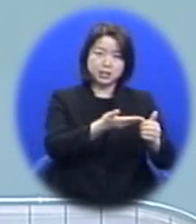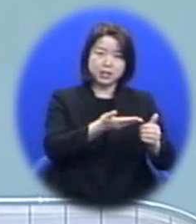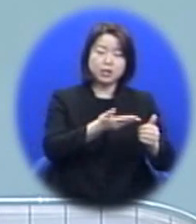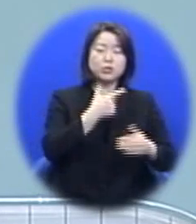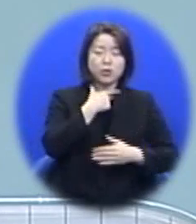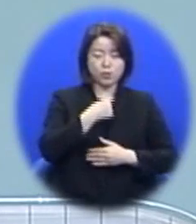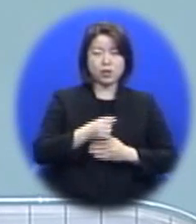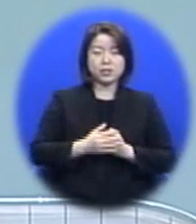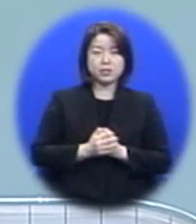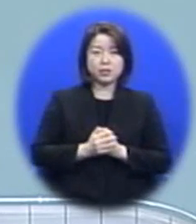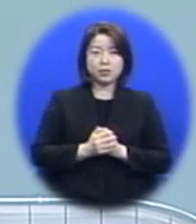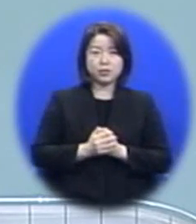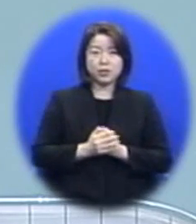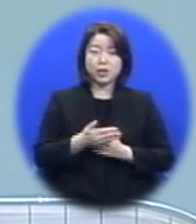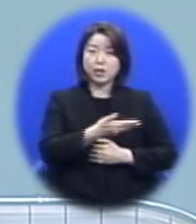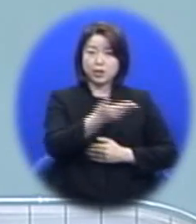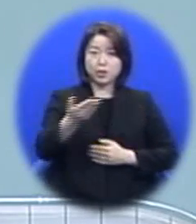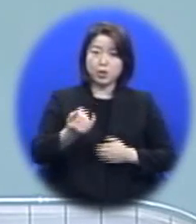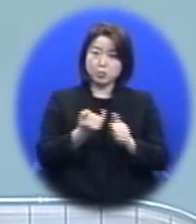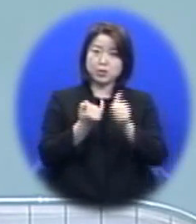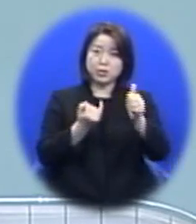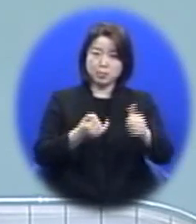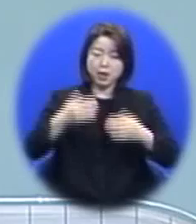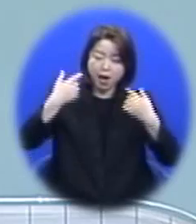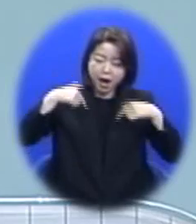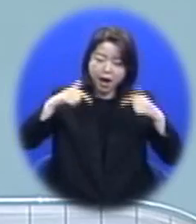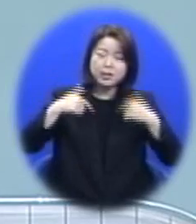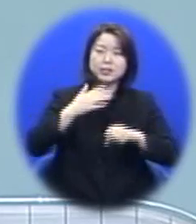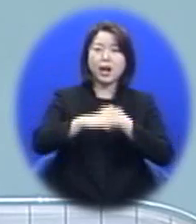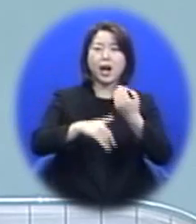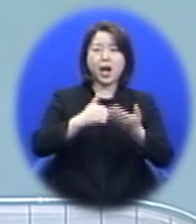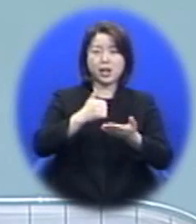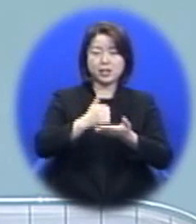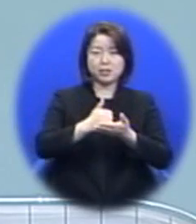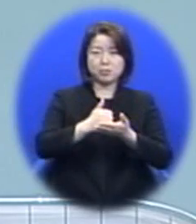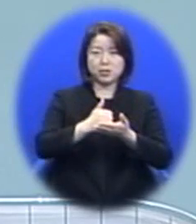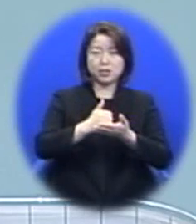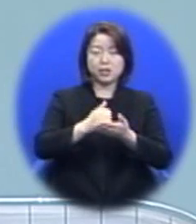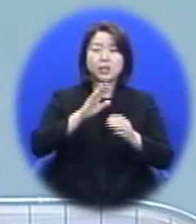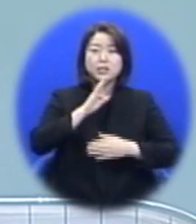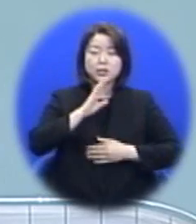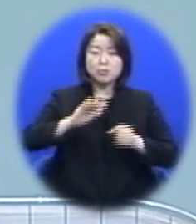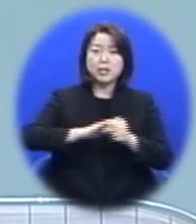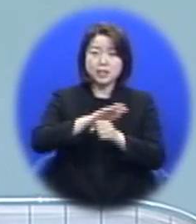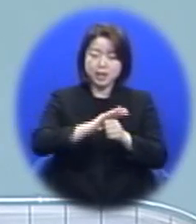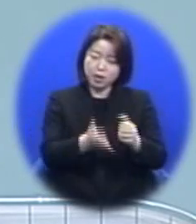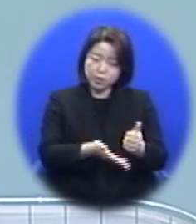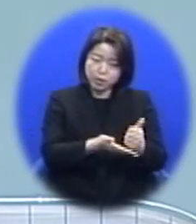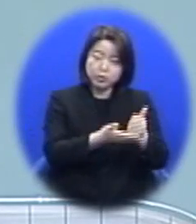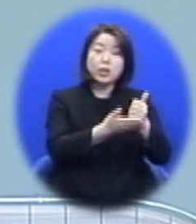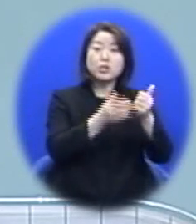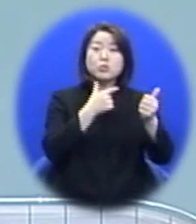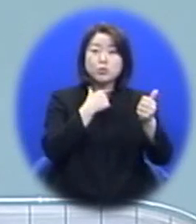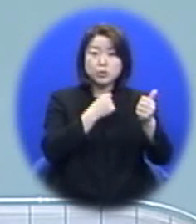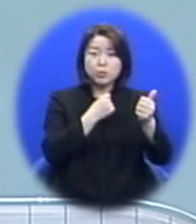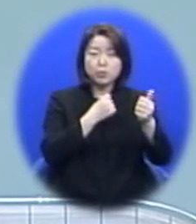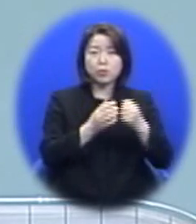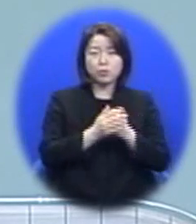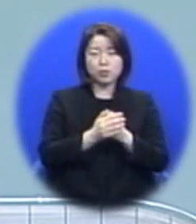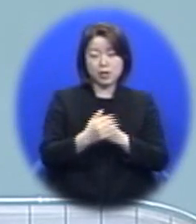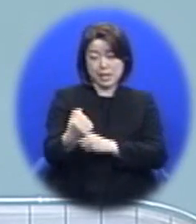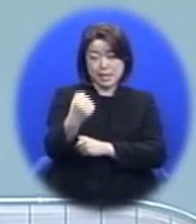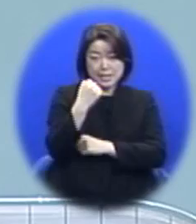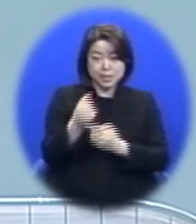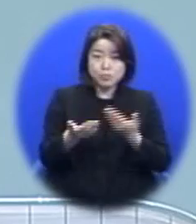여러분의 남편을 항상 하나님이 정말 사랑하는, 격려해 주고 싶고 그리고 힘을